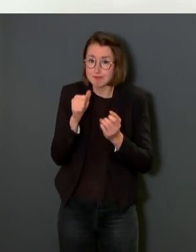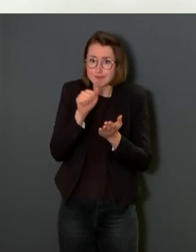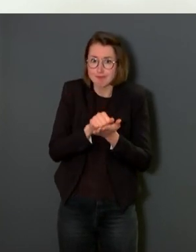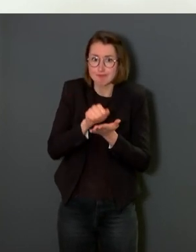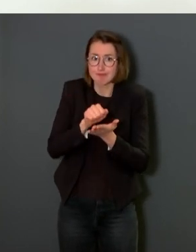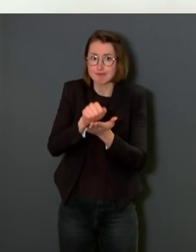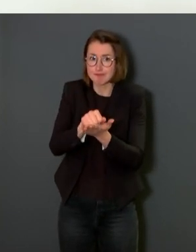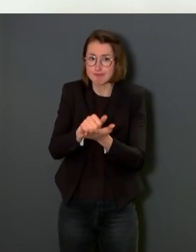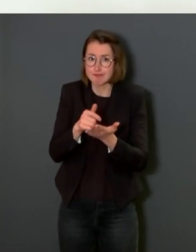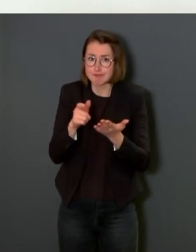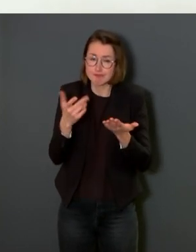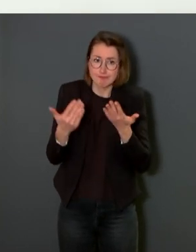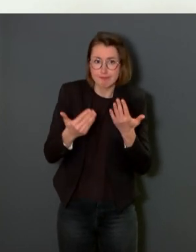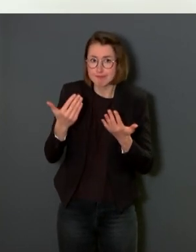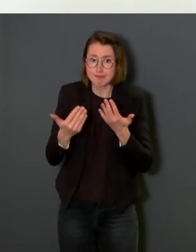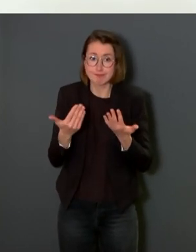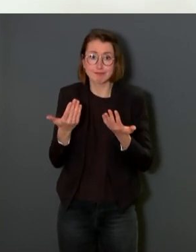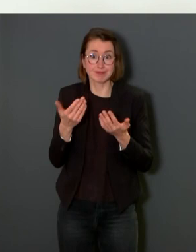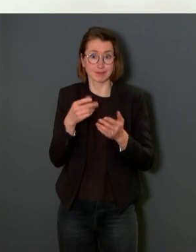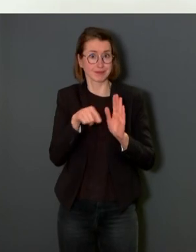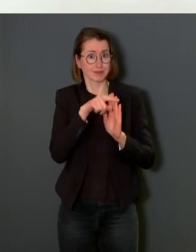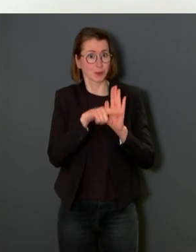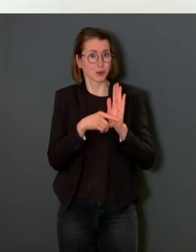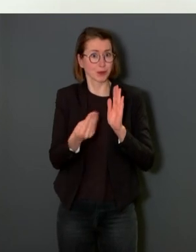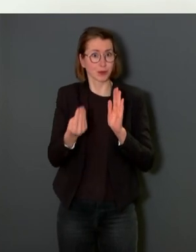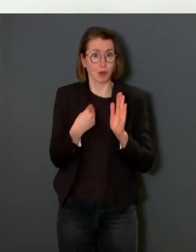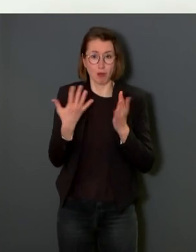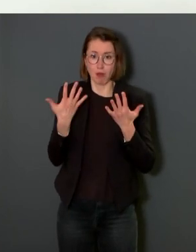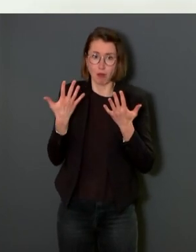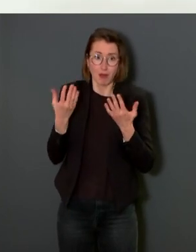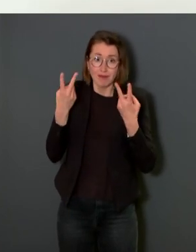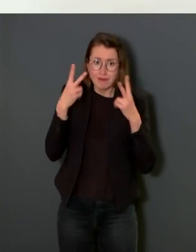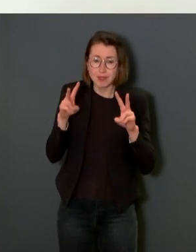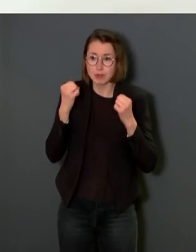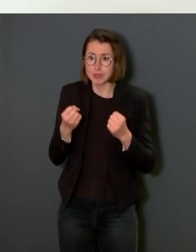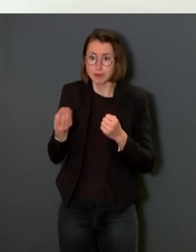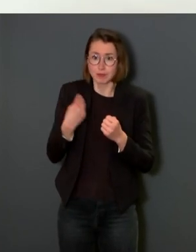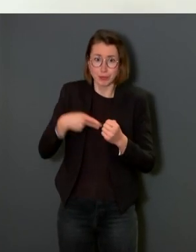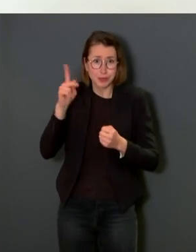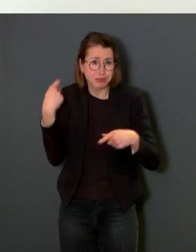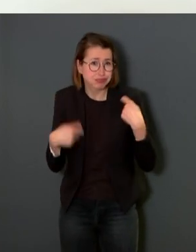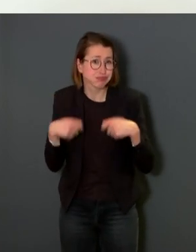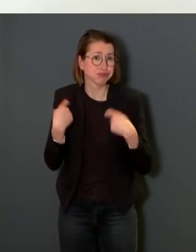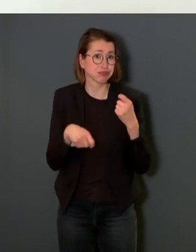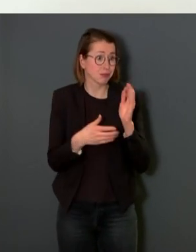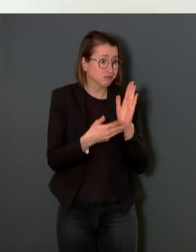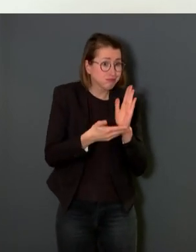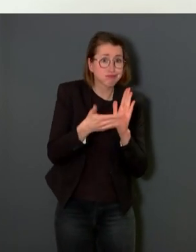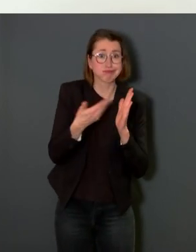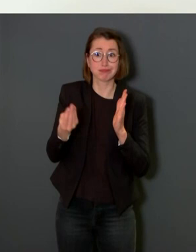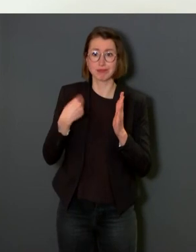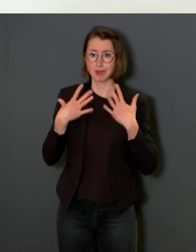des mesures qui le rendent plus soutenable pour nous tous, qui améliorent le bien-être pour nous tous, sont